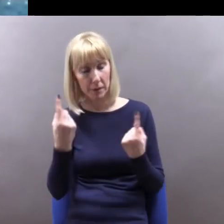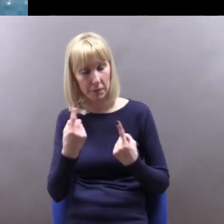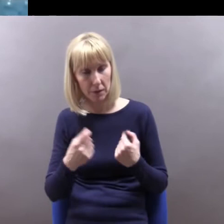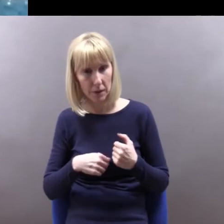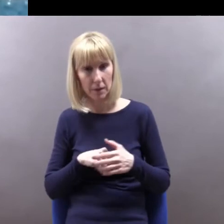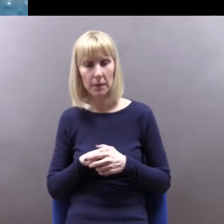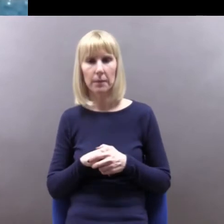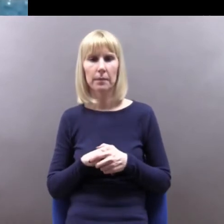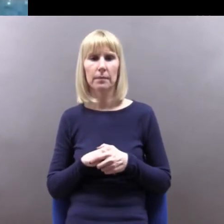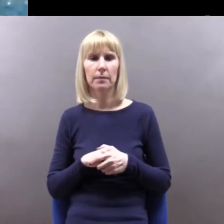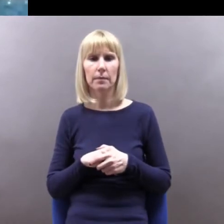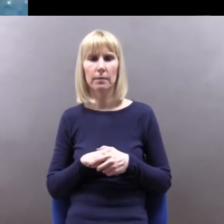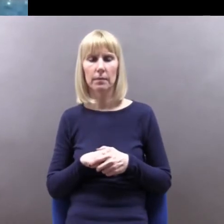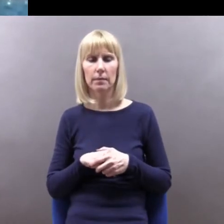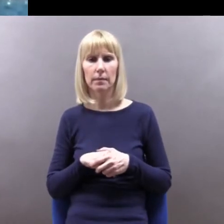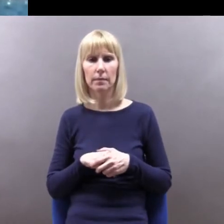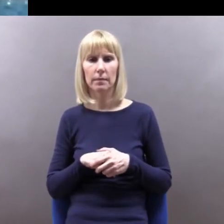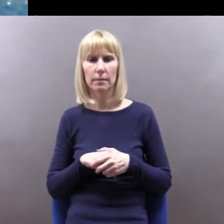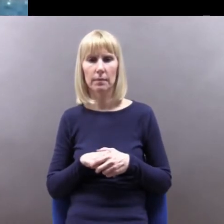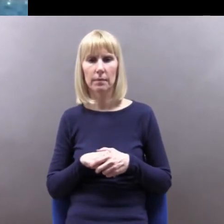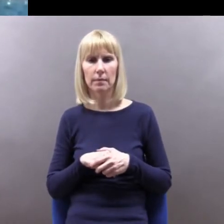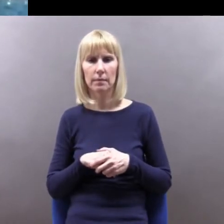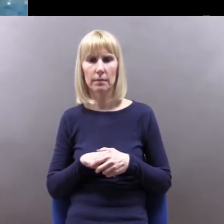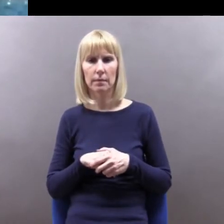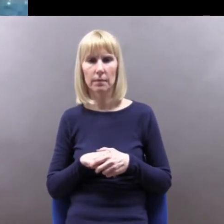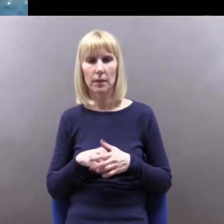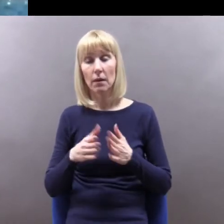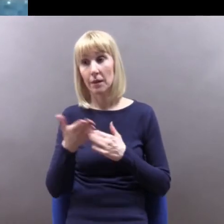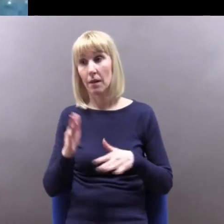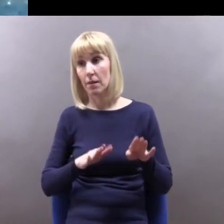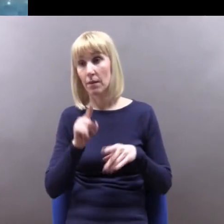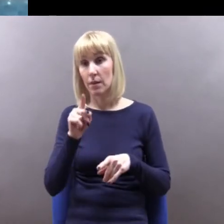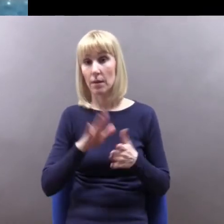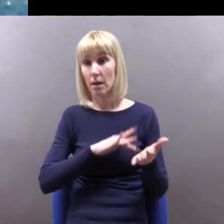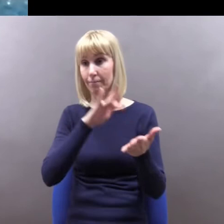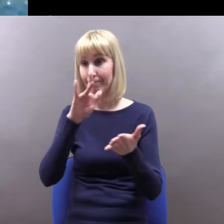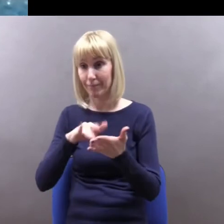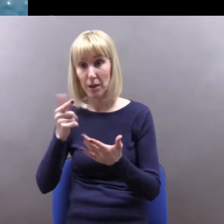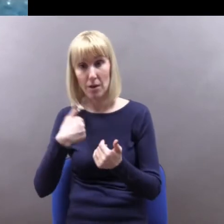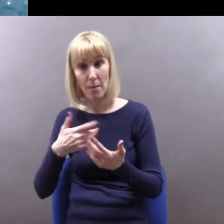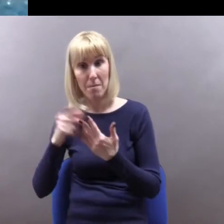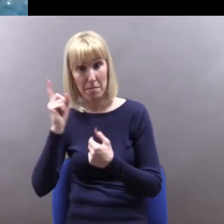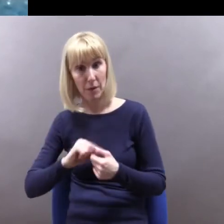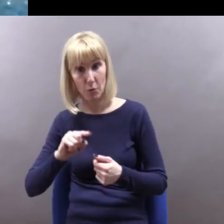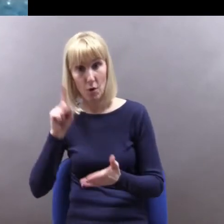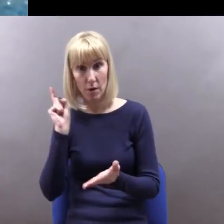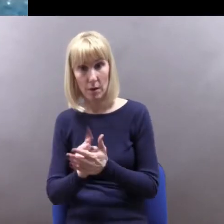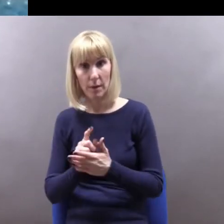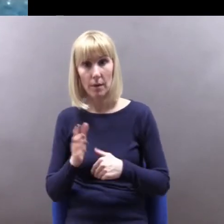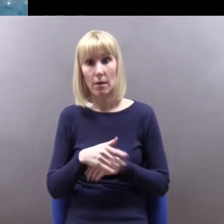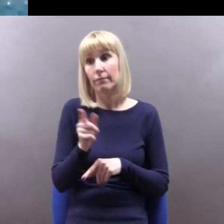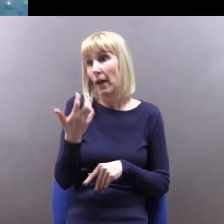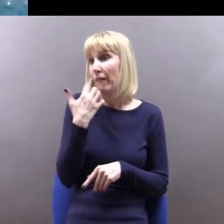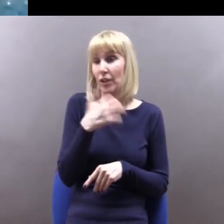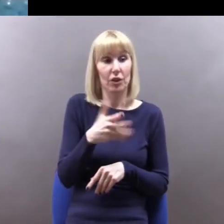jechałam, żeby napisać... żeby zdać maturę i pojechałam do budynku, tak naprawdę wcześniej go